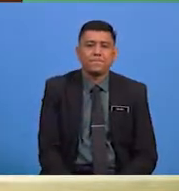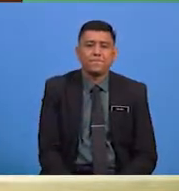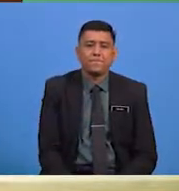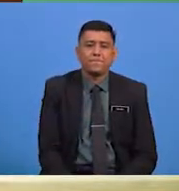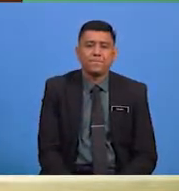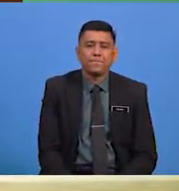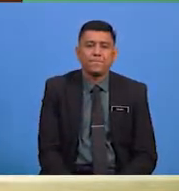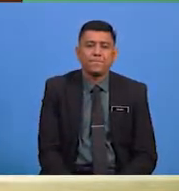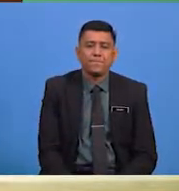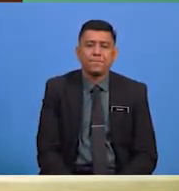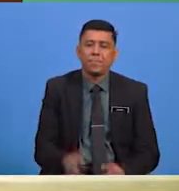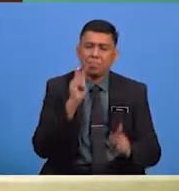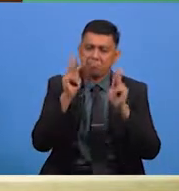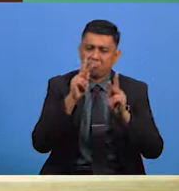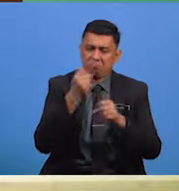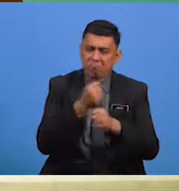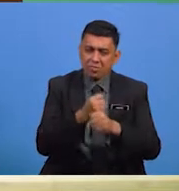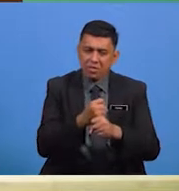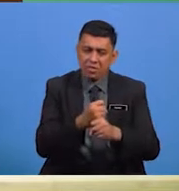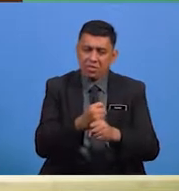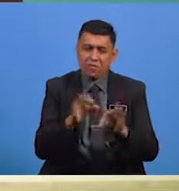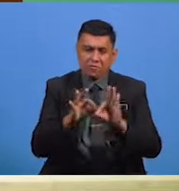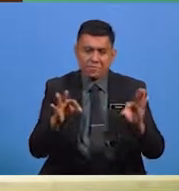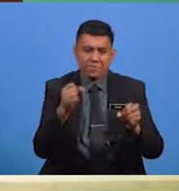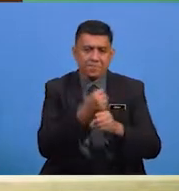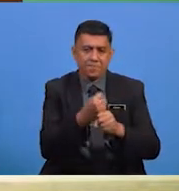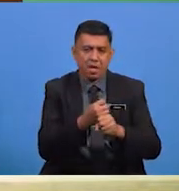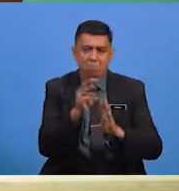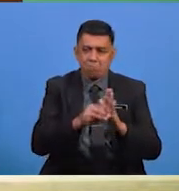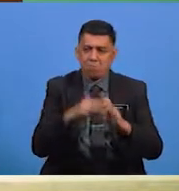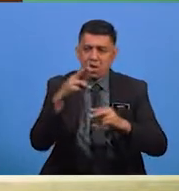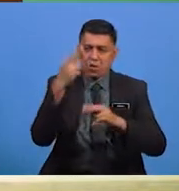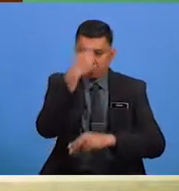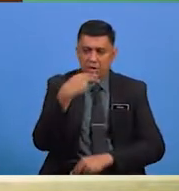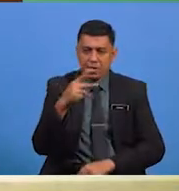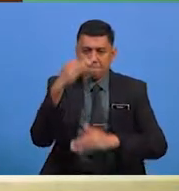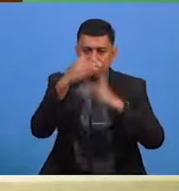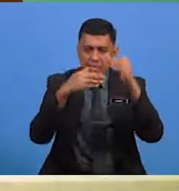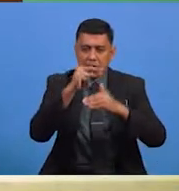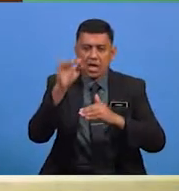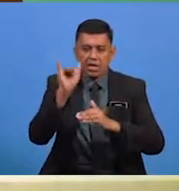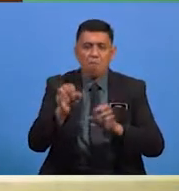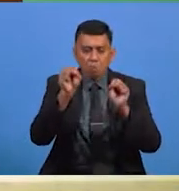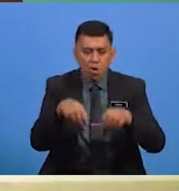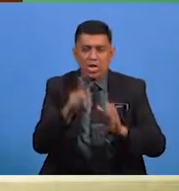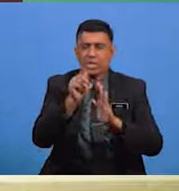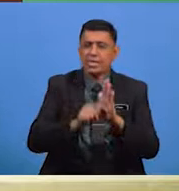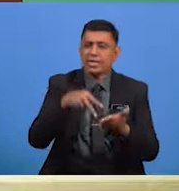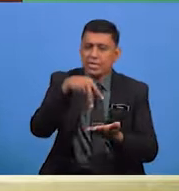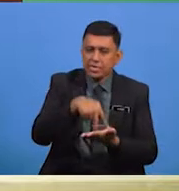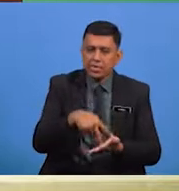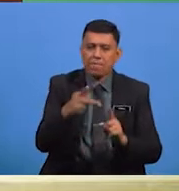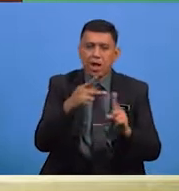Frasa kerja merupakan binaan yang boleh terdiri daripada satu